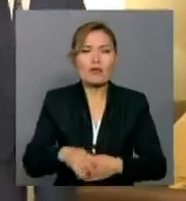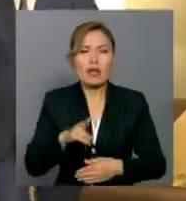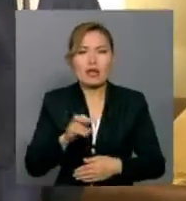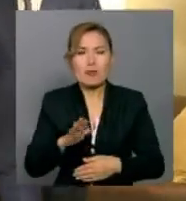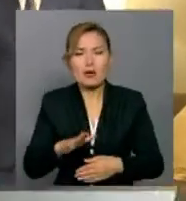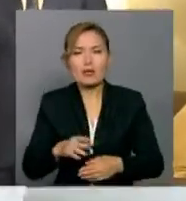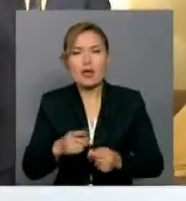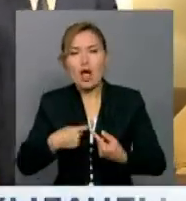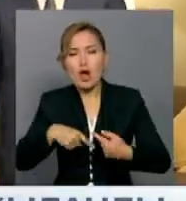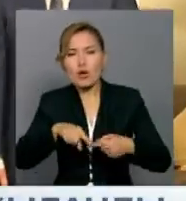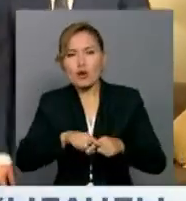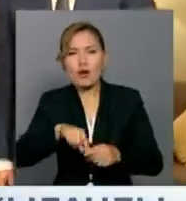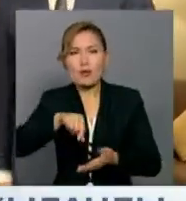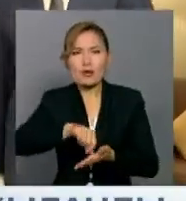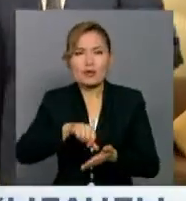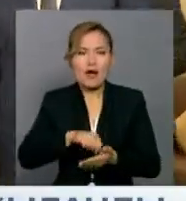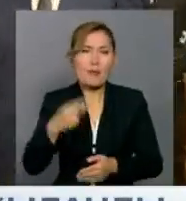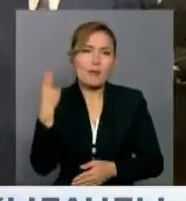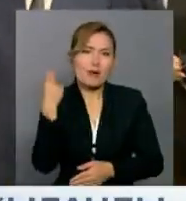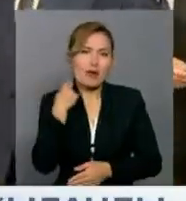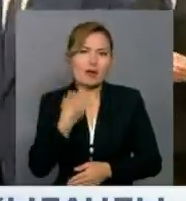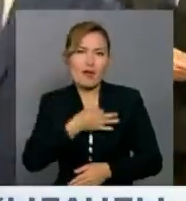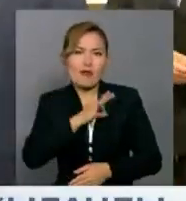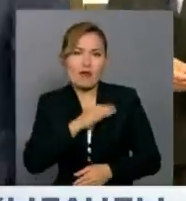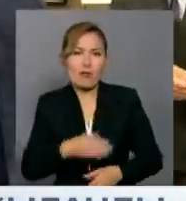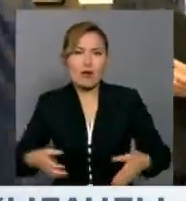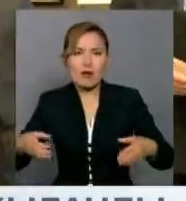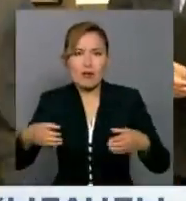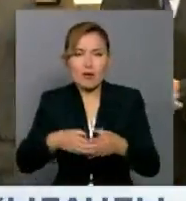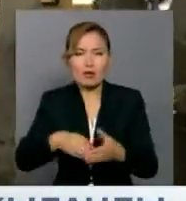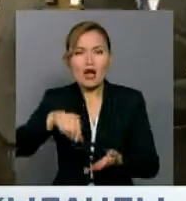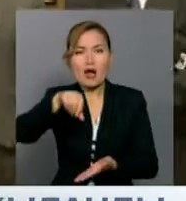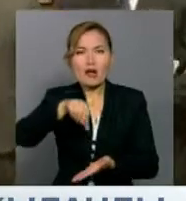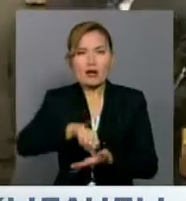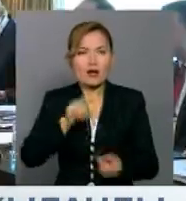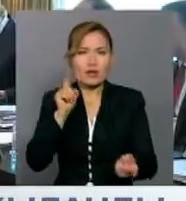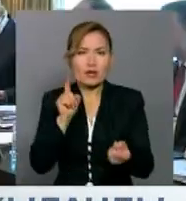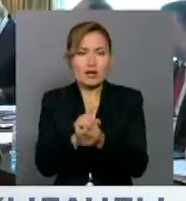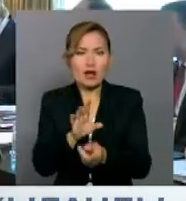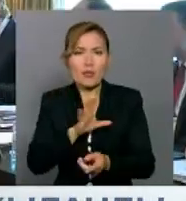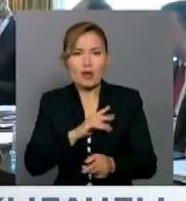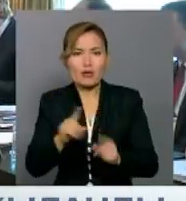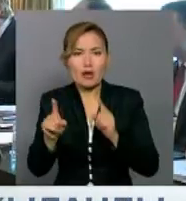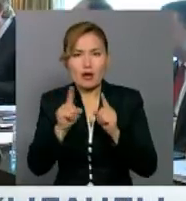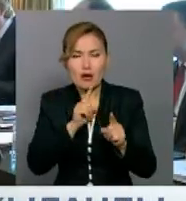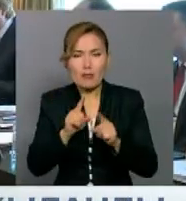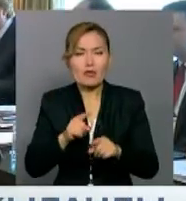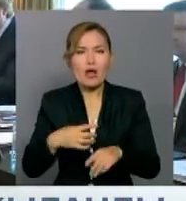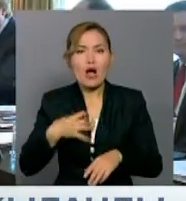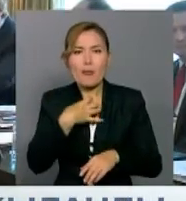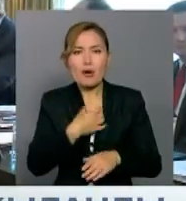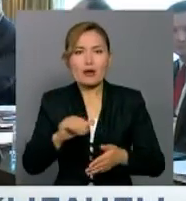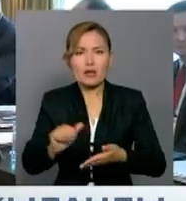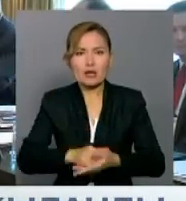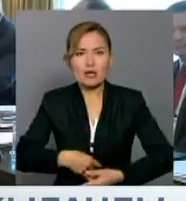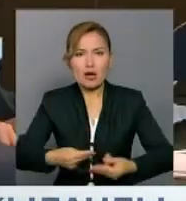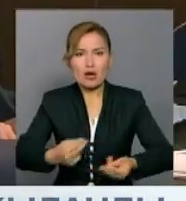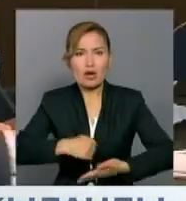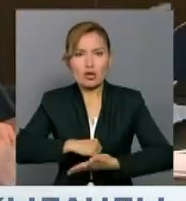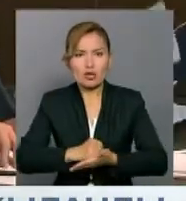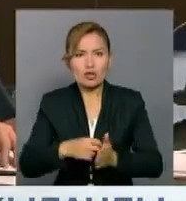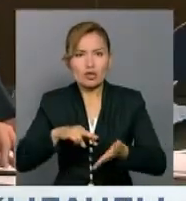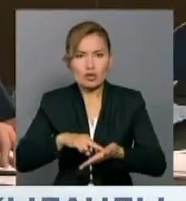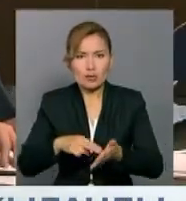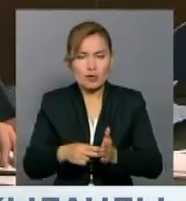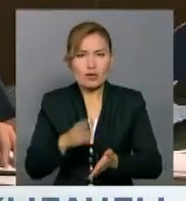Келімбетов кеңес құрамына мүше британдық заңгерлік фирмалардың өкілдерін қабылдады. Жабық отырыста маңызды акт жобалары қабылданады деп